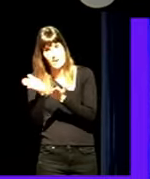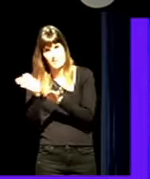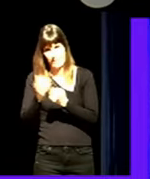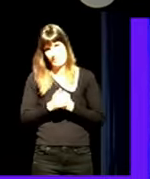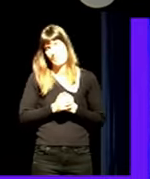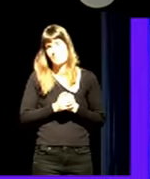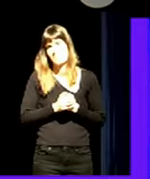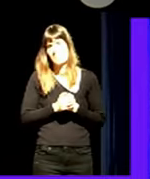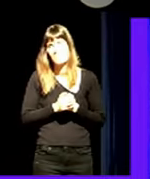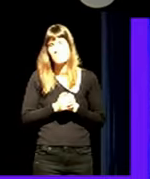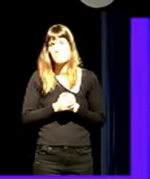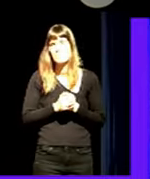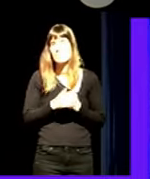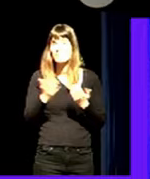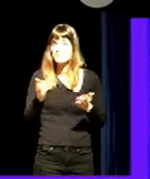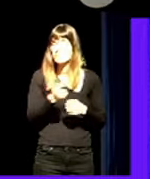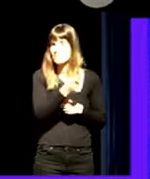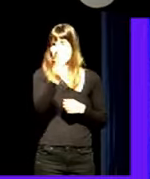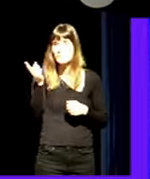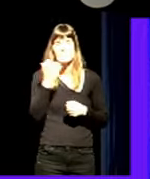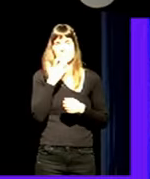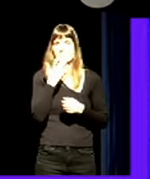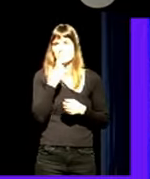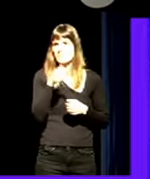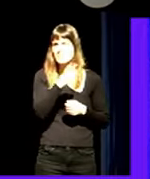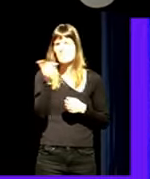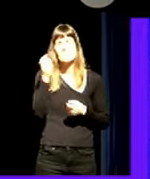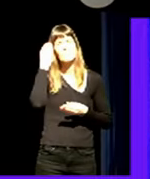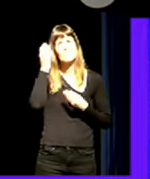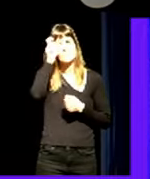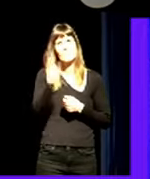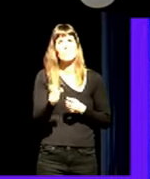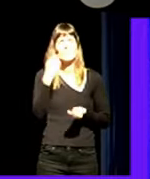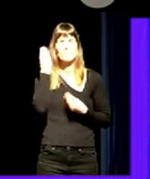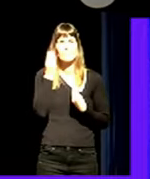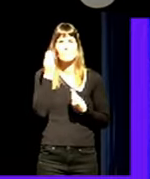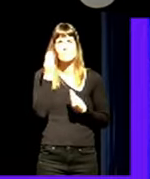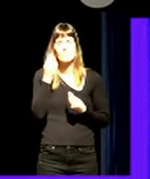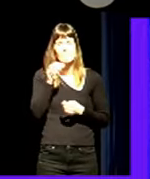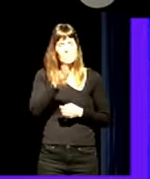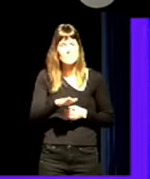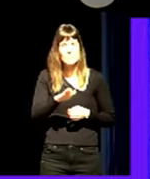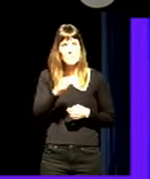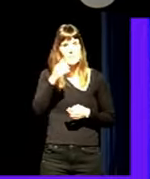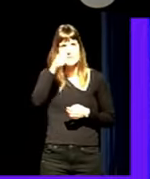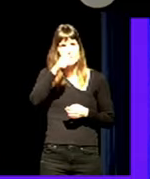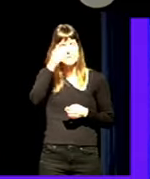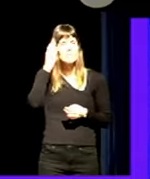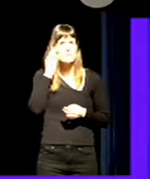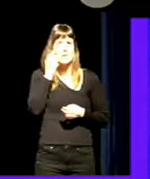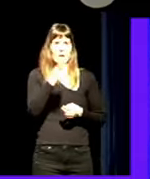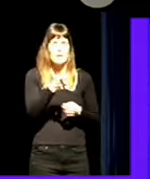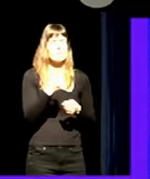da, norbaitek gau, bazet horren, ez da, ez dakit, jo, igual, neska honek emango dizkit, bueno, mas gauta, ez,